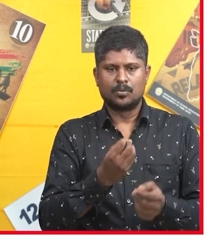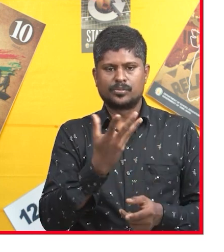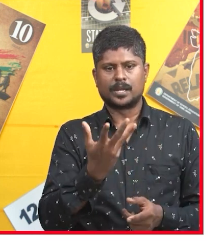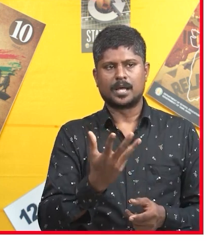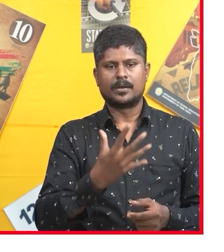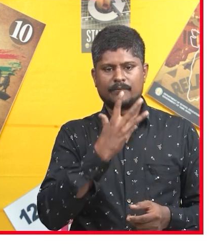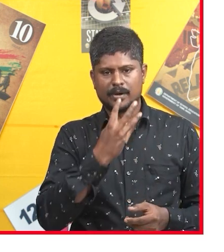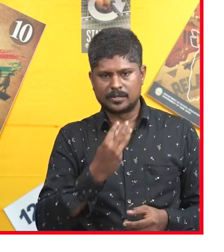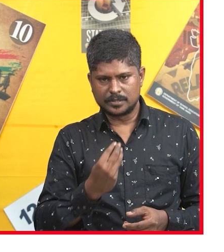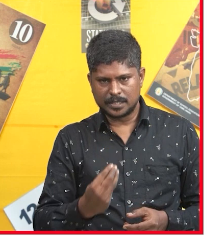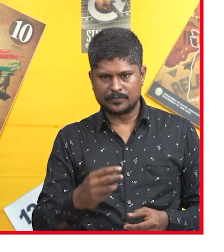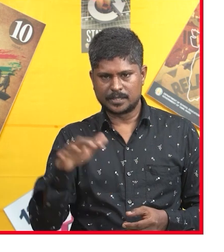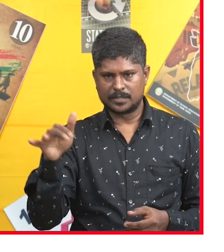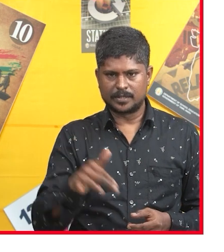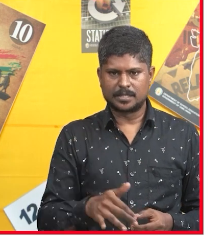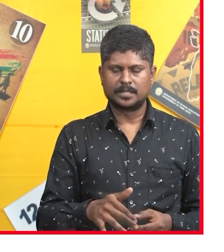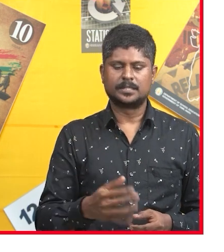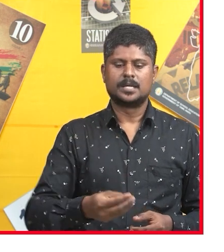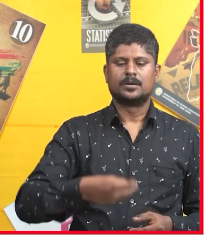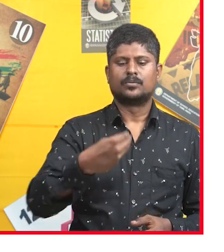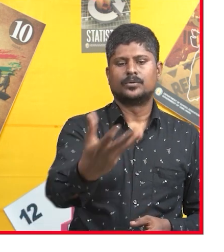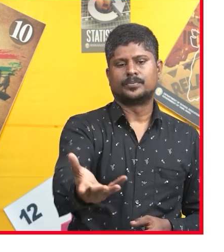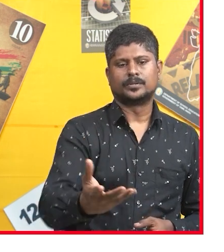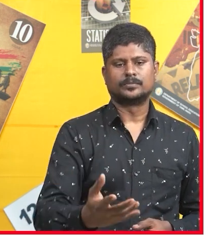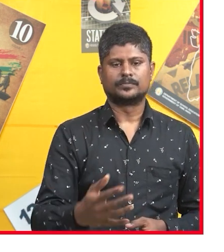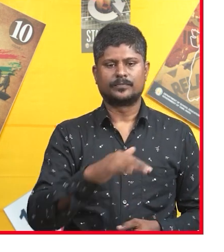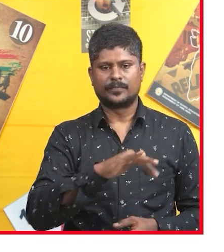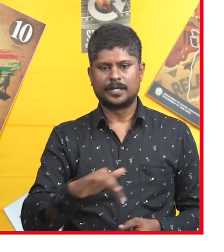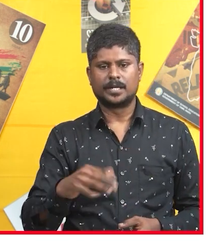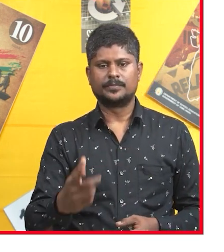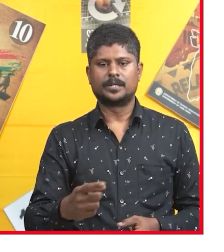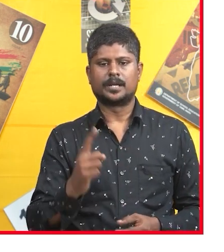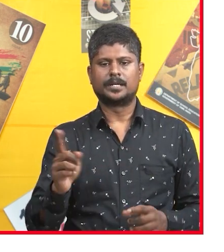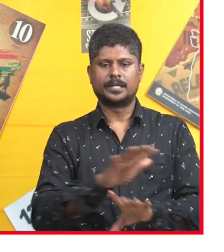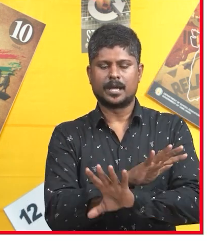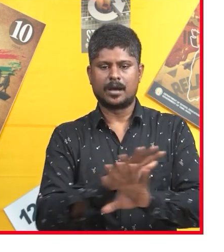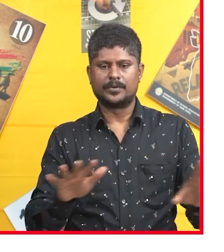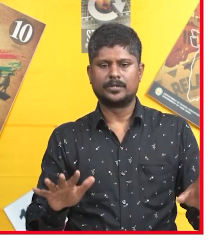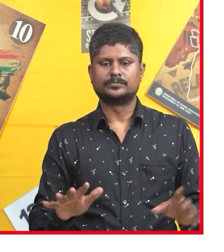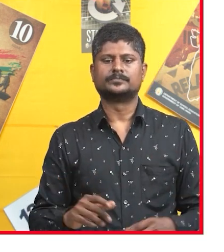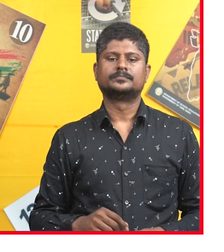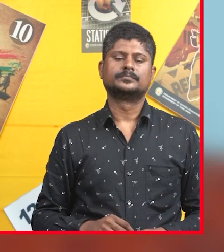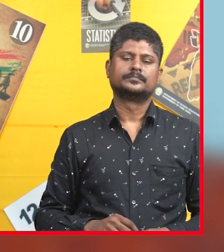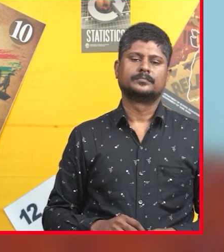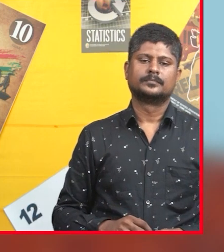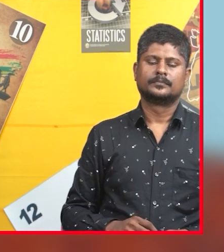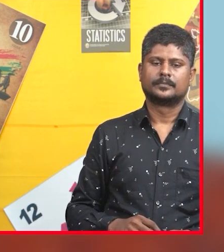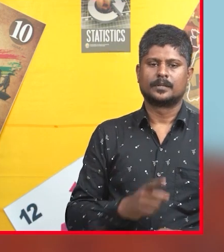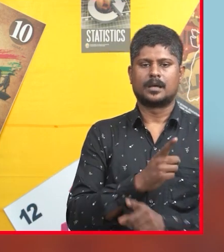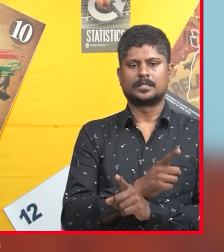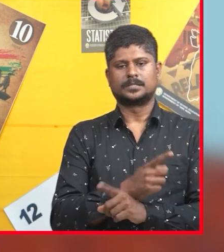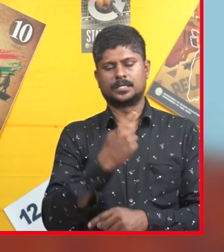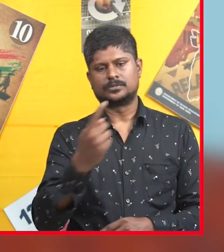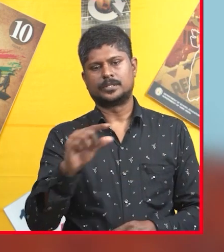பூத்தலால் விருந்து வந்தவர்க்கு ஈதலும் வைகளும் விருந்தும் அன்றி விளைவன யாவையே அப்படிங்கிற